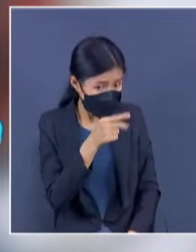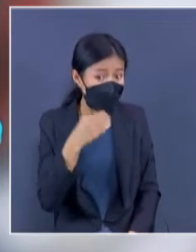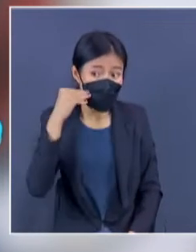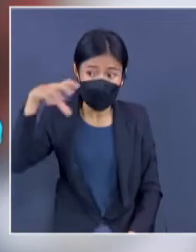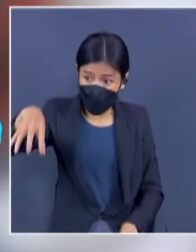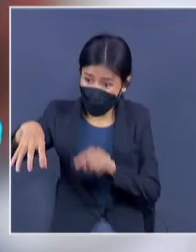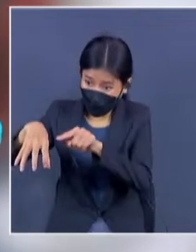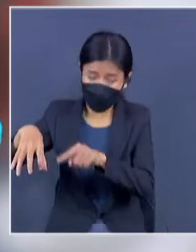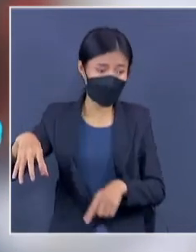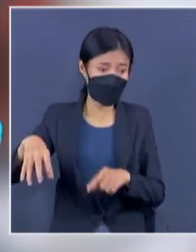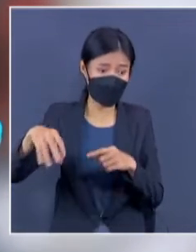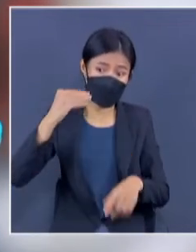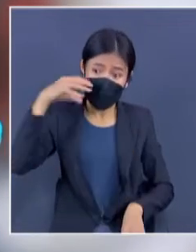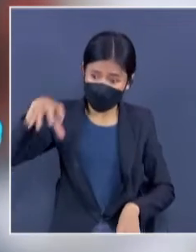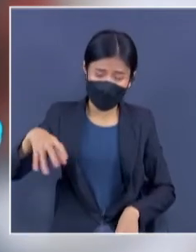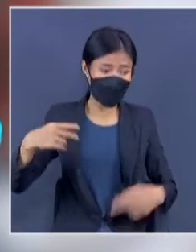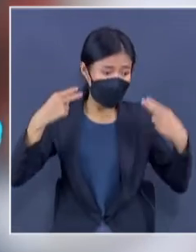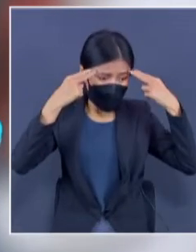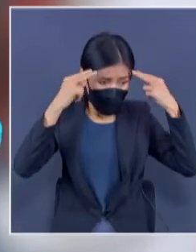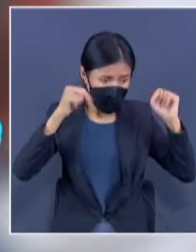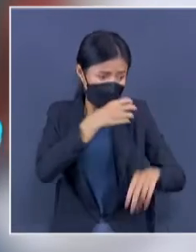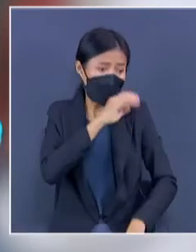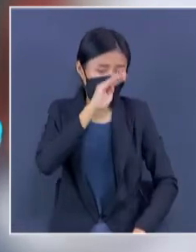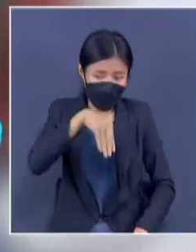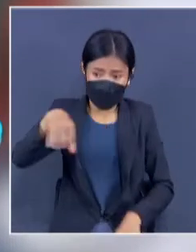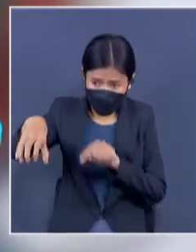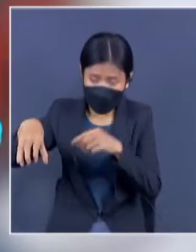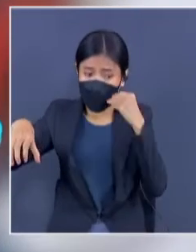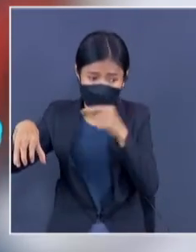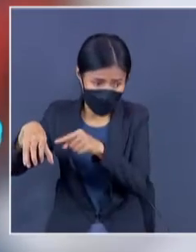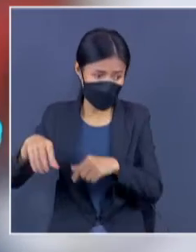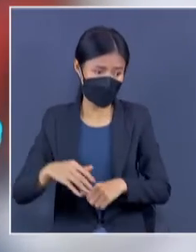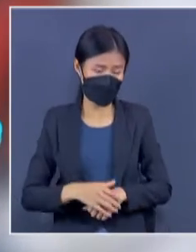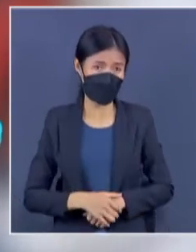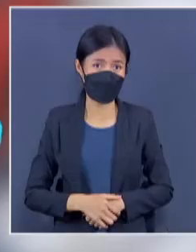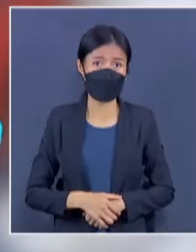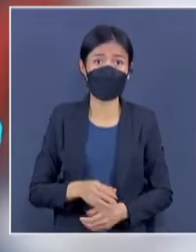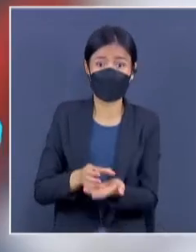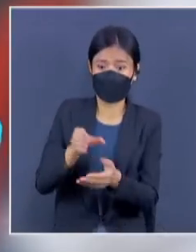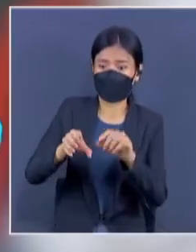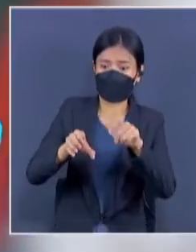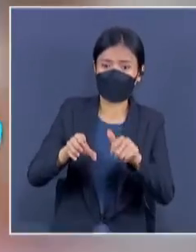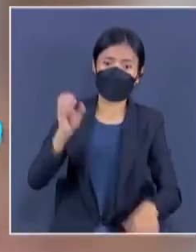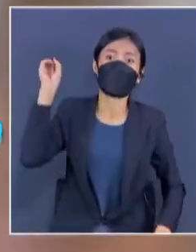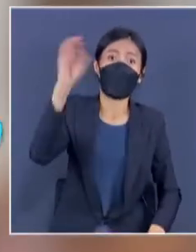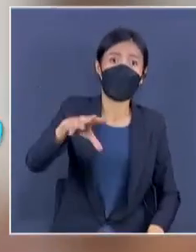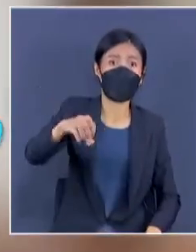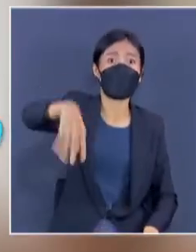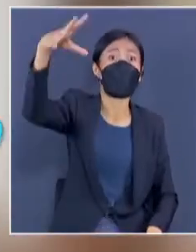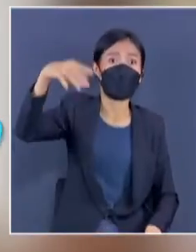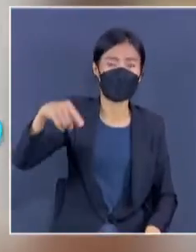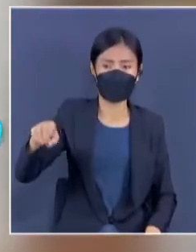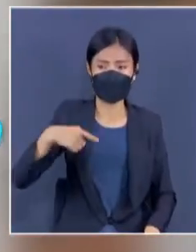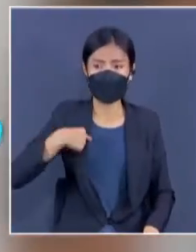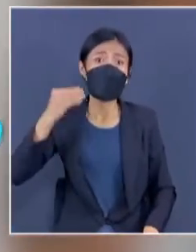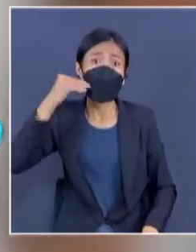ตรี ก็เห็นบอกว่าจุดแล้วโยนทิ้งเพื่อทำลายหลักฐานใช่ไหมตำรวจตามมา คำตอบคือเขาไม่รู้จริงๆครับ อ๋อเหรอ เขาไม่รู้จริงๆ